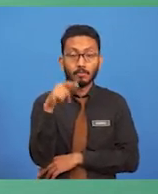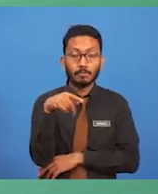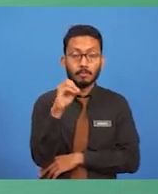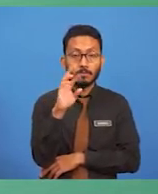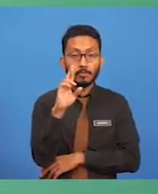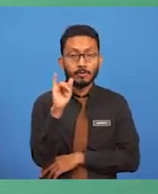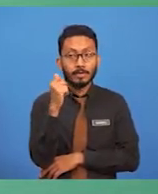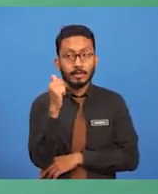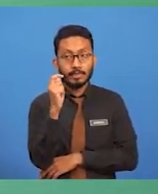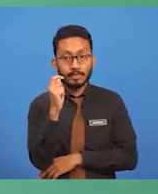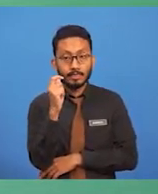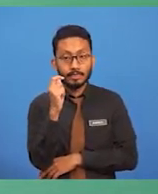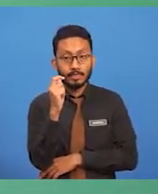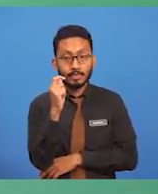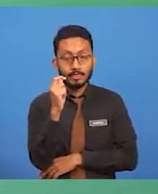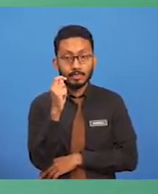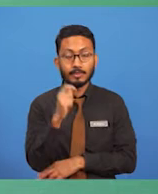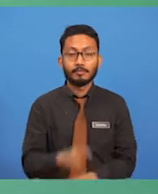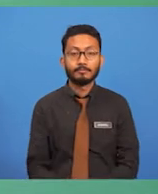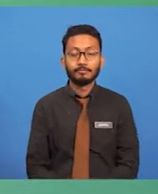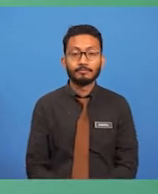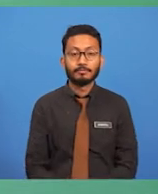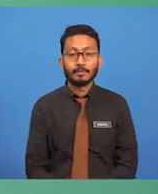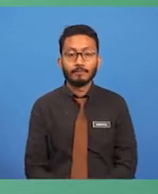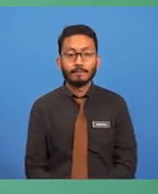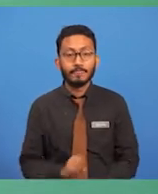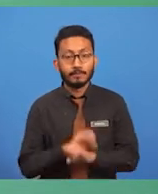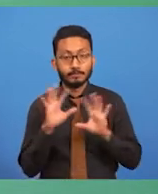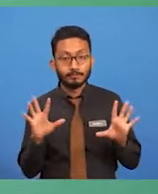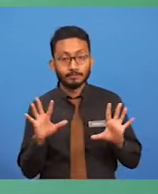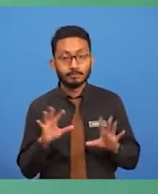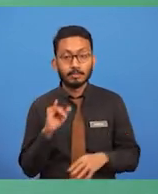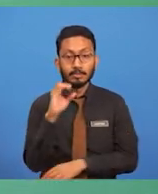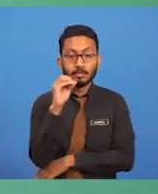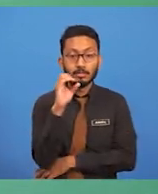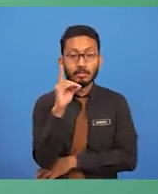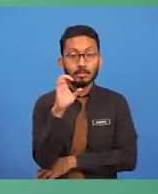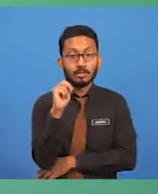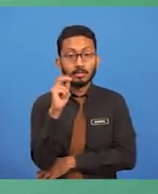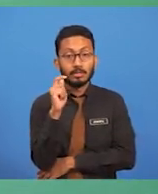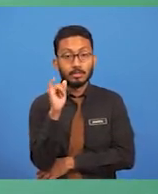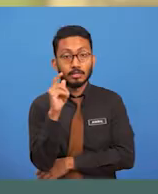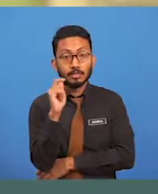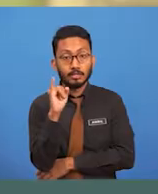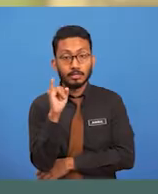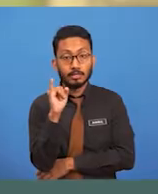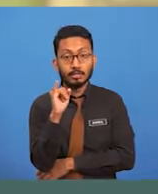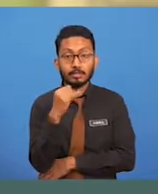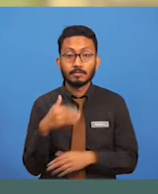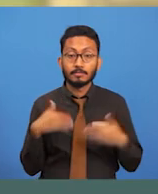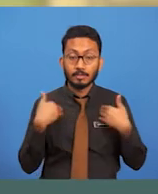untuk memperjelaskan identiti sesuatu badan tertentu. Selain